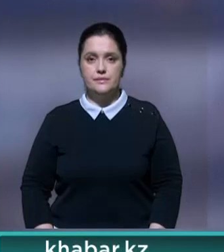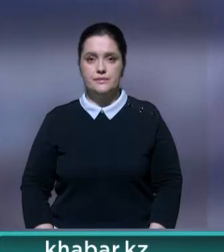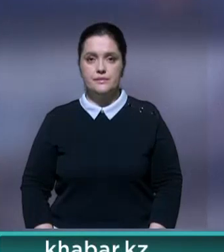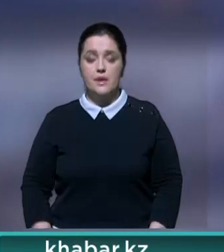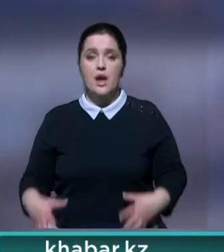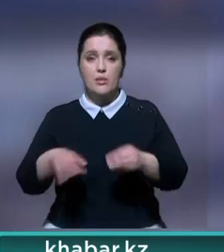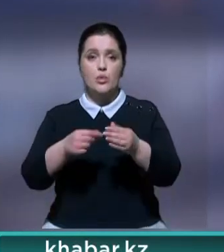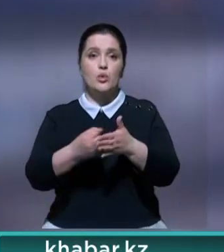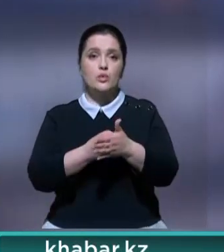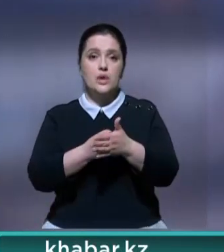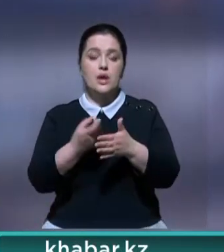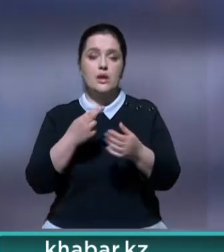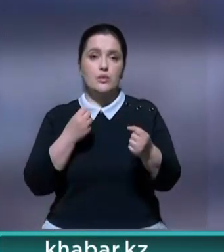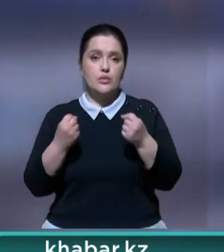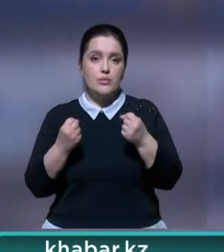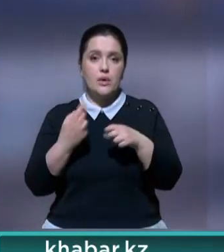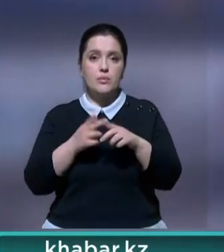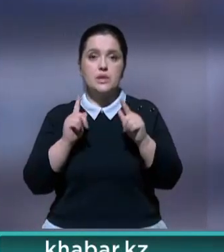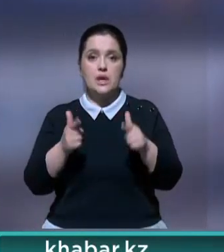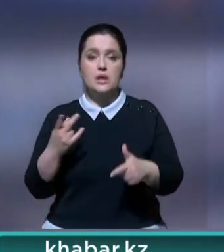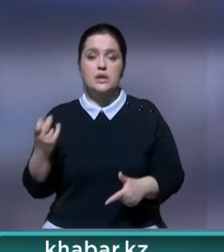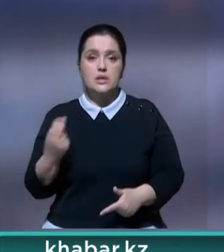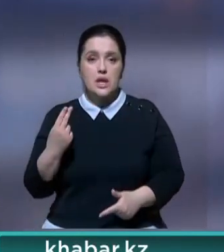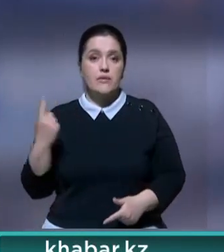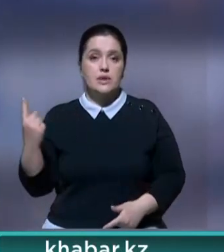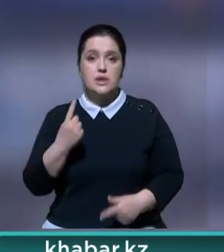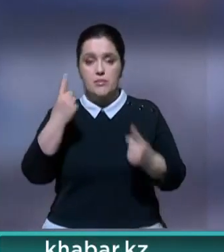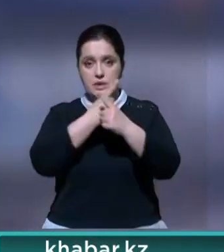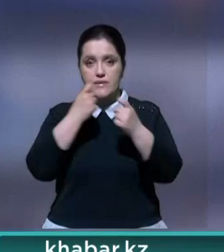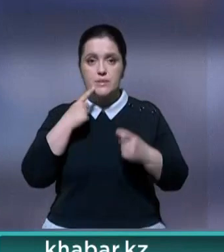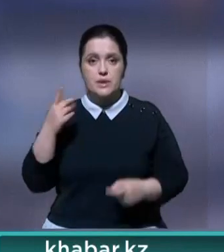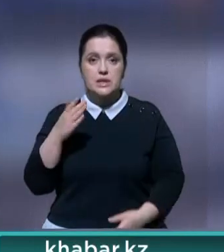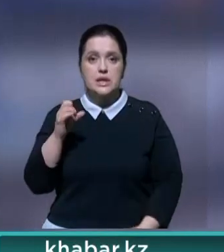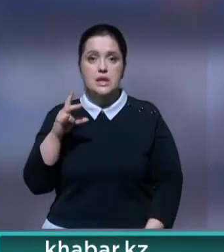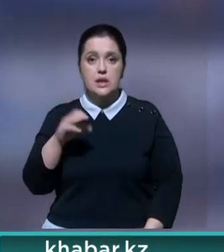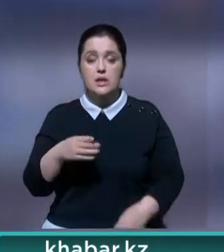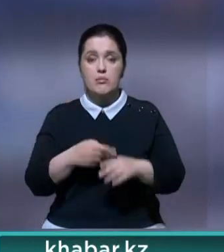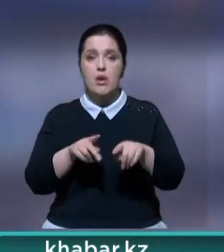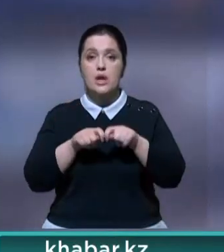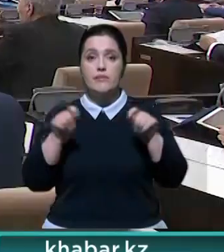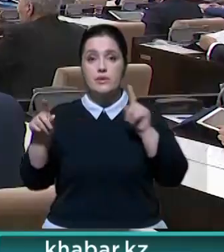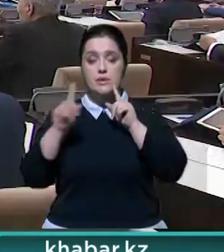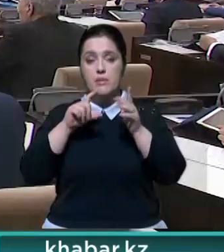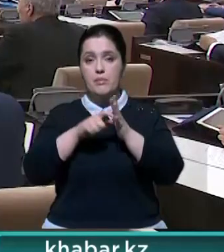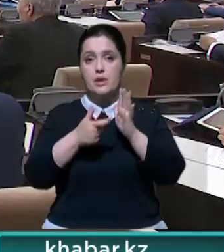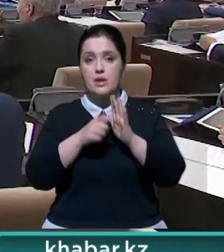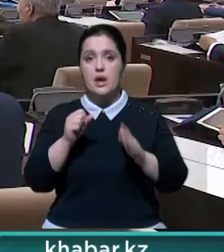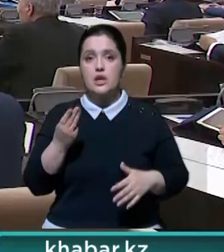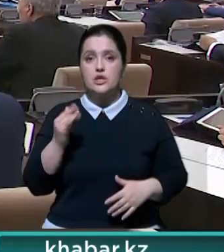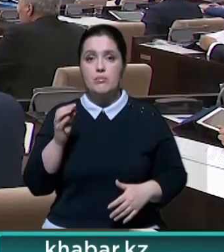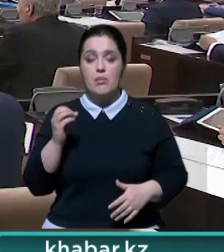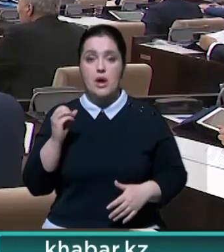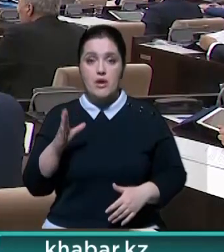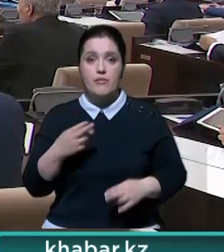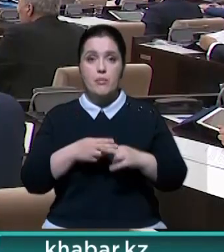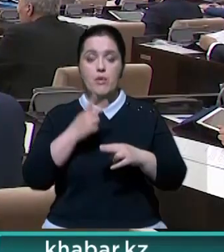объединить усилия для укрепления общественного согласия и национального единства призвал спикер Сената открывая заседание палаты моулина